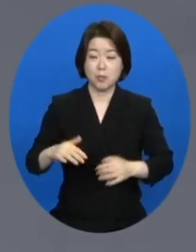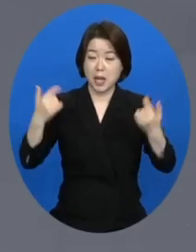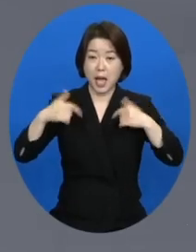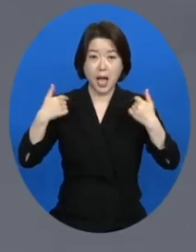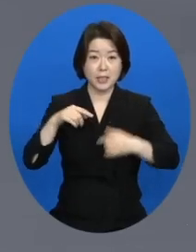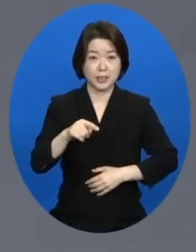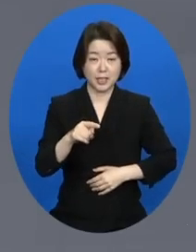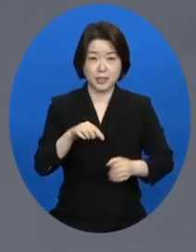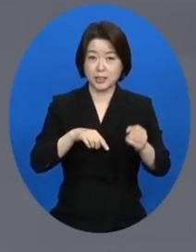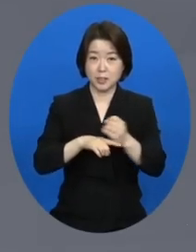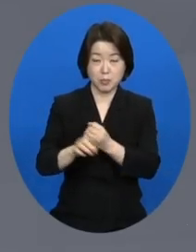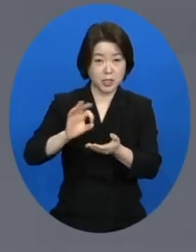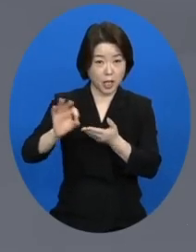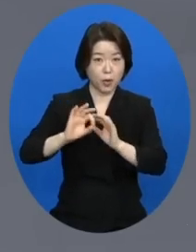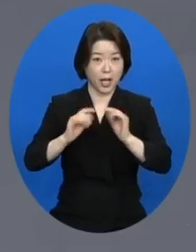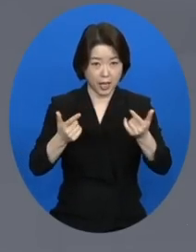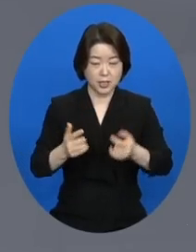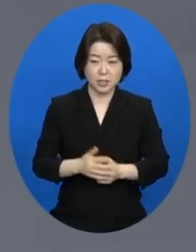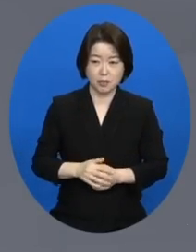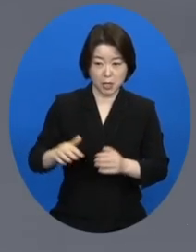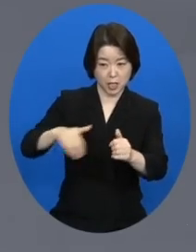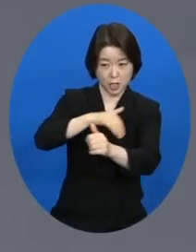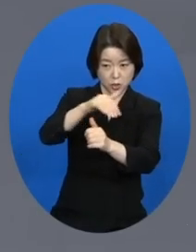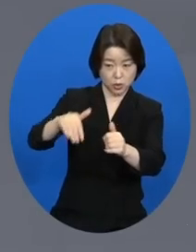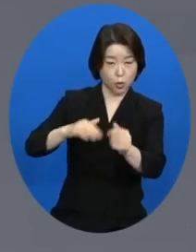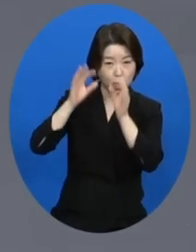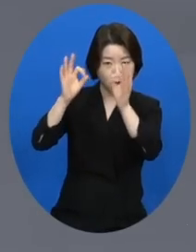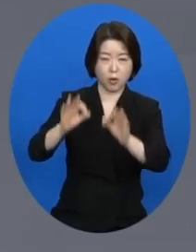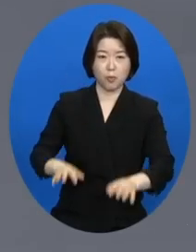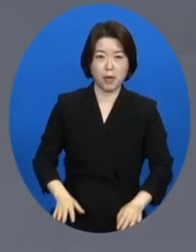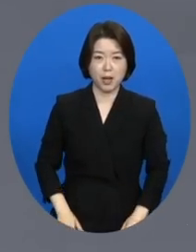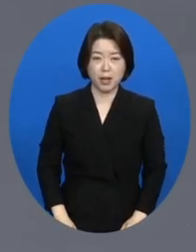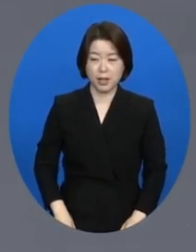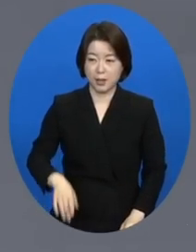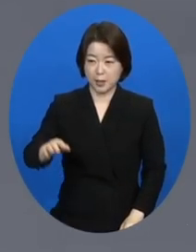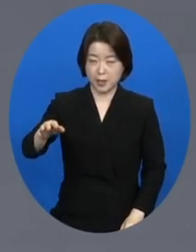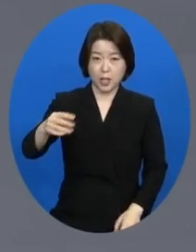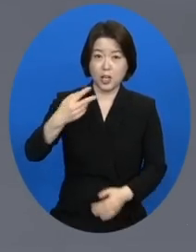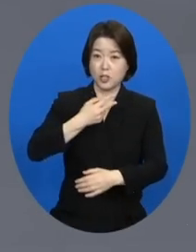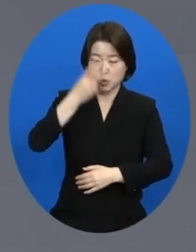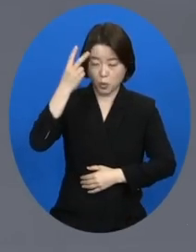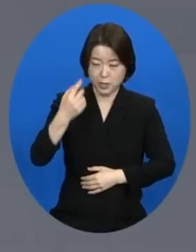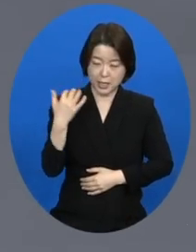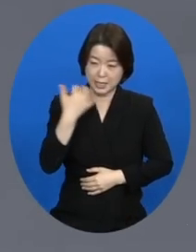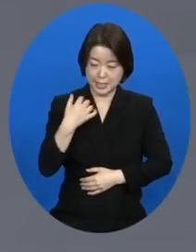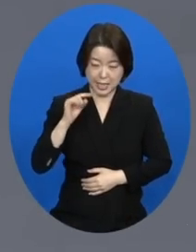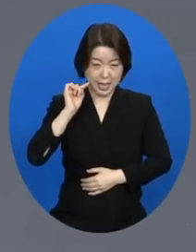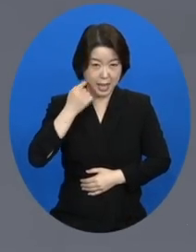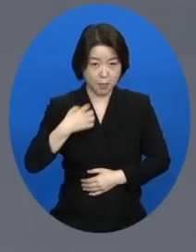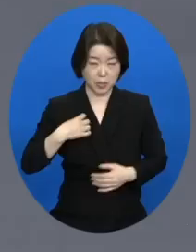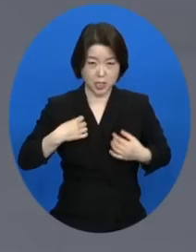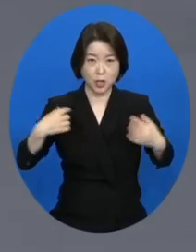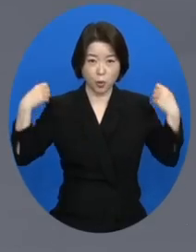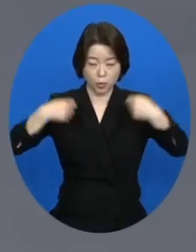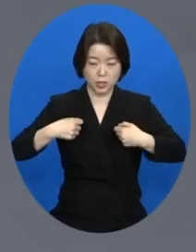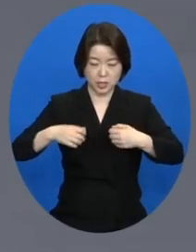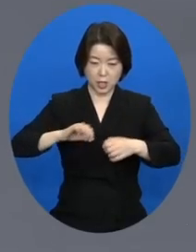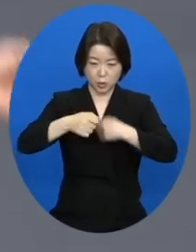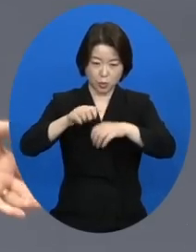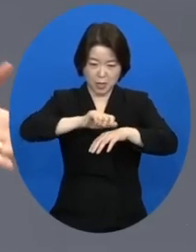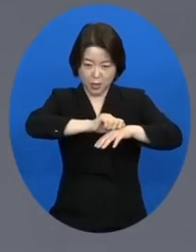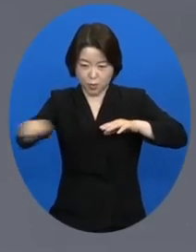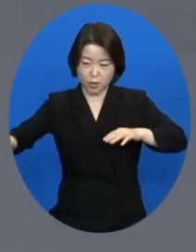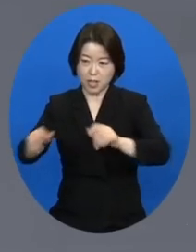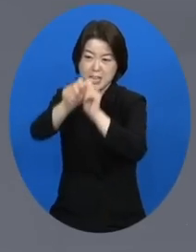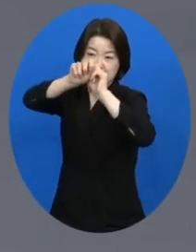그런 의미를 쓰이는 것은 아니지만 이 정황상 마치 형들은 요셉의 이 채색옷을 가죽 벗기듯이